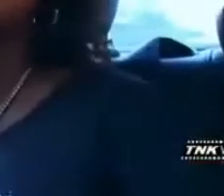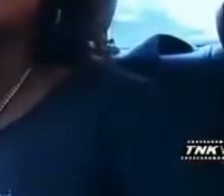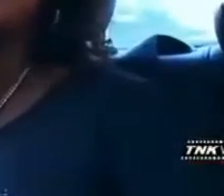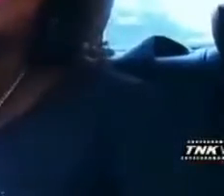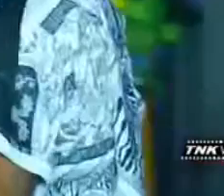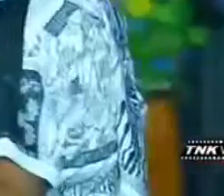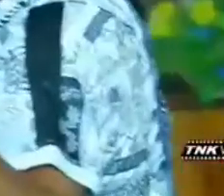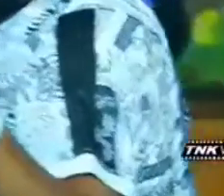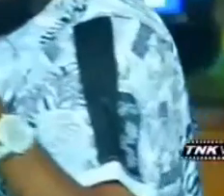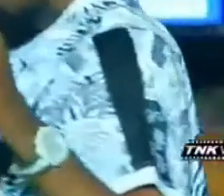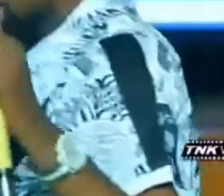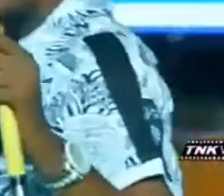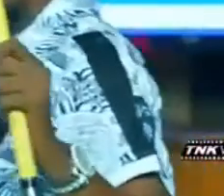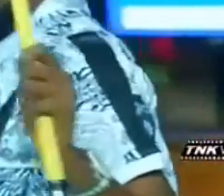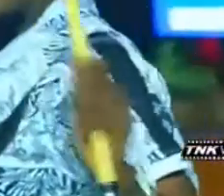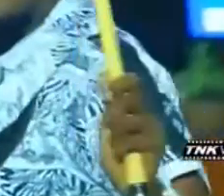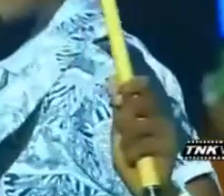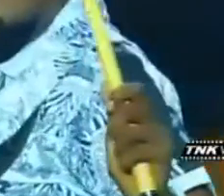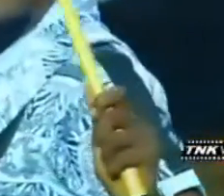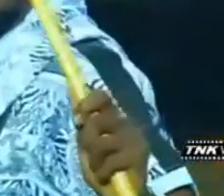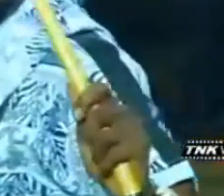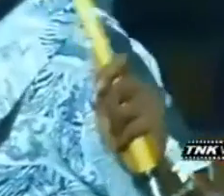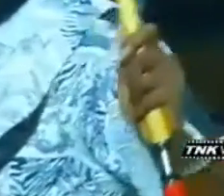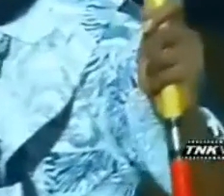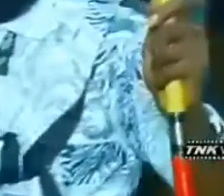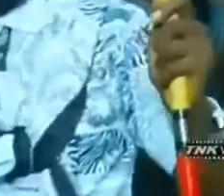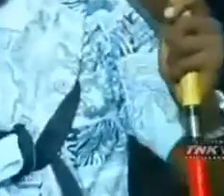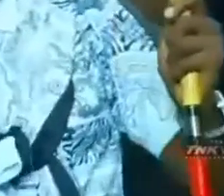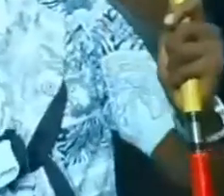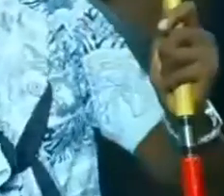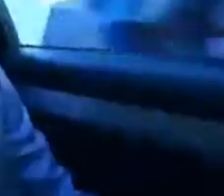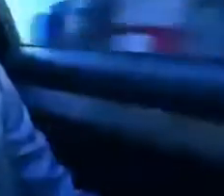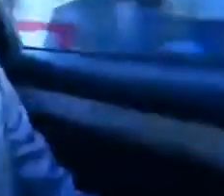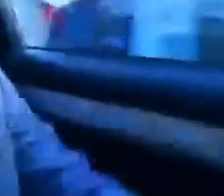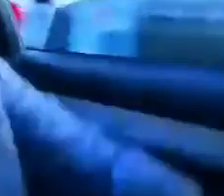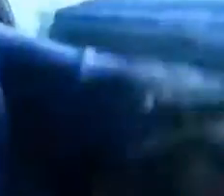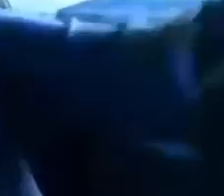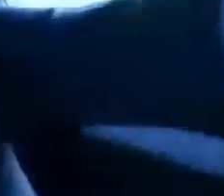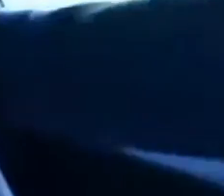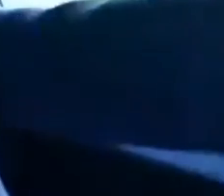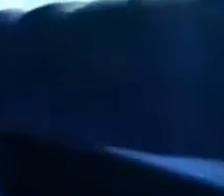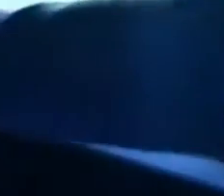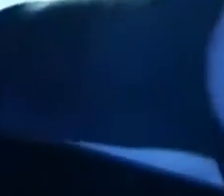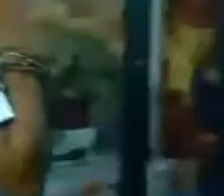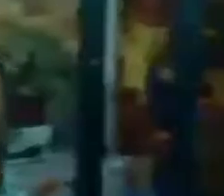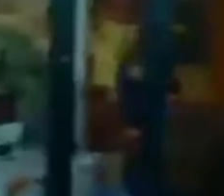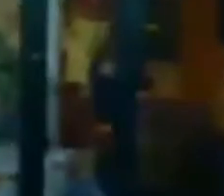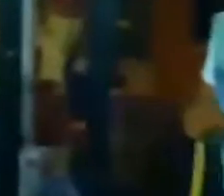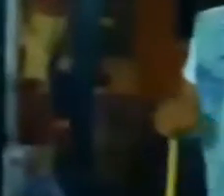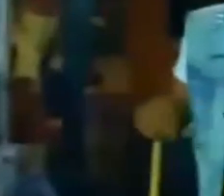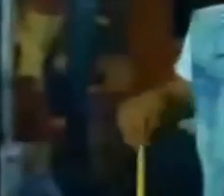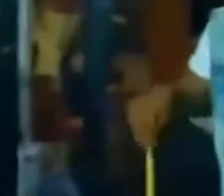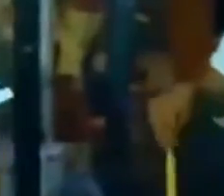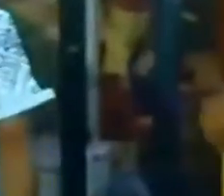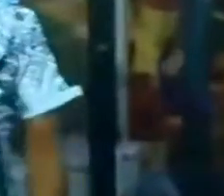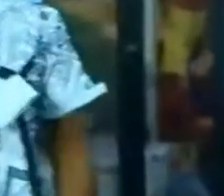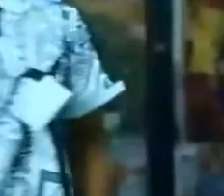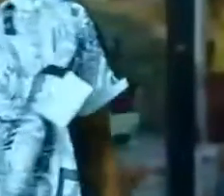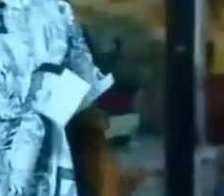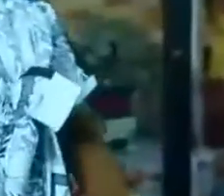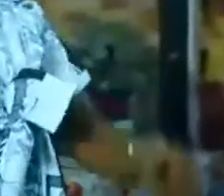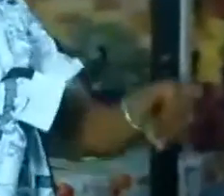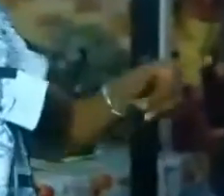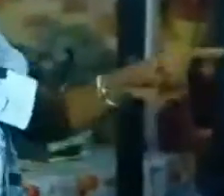pas souillé. Boyana Bali, 5h. 7e rue. Ah bon? Merci. Bon frère, so comme on a